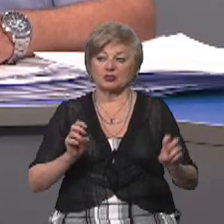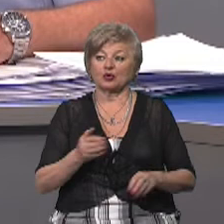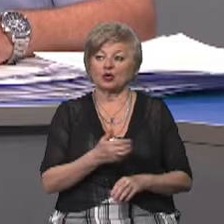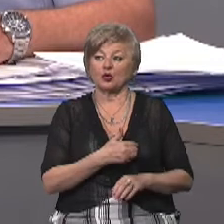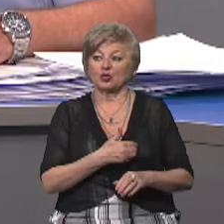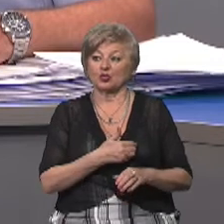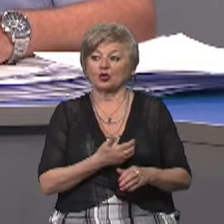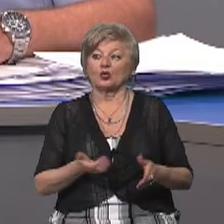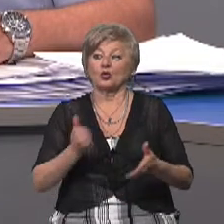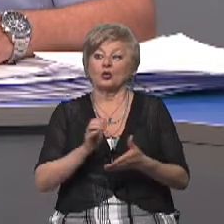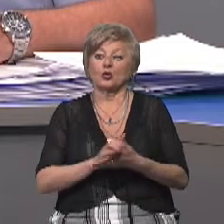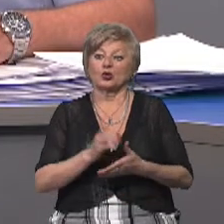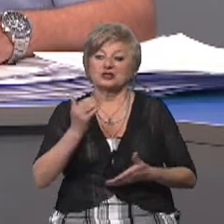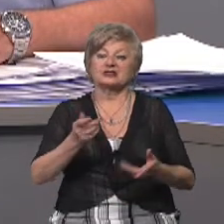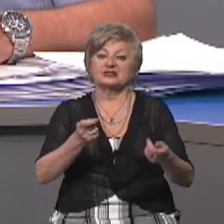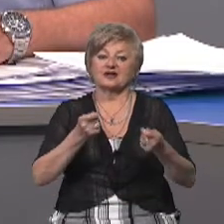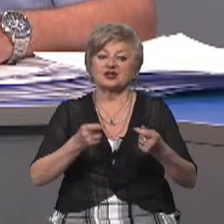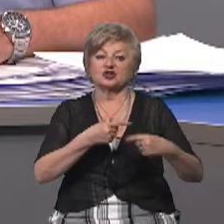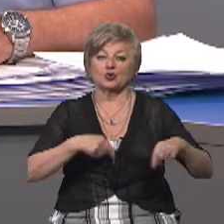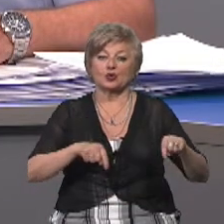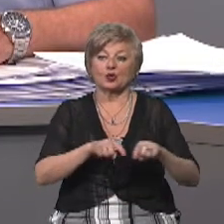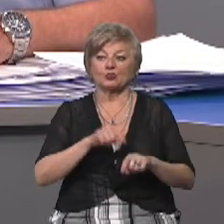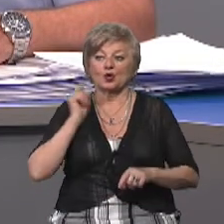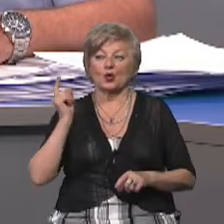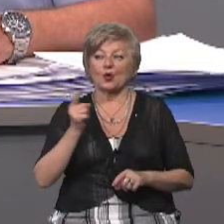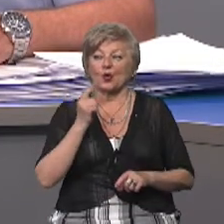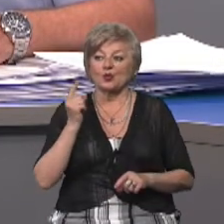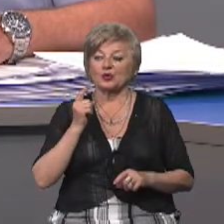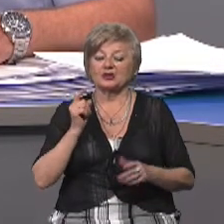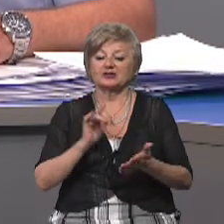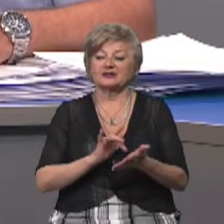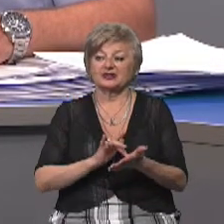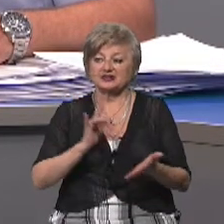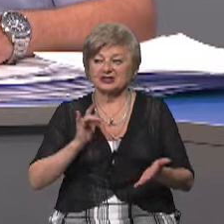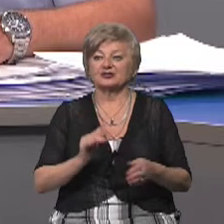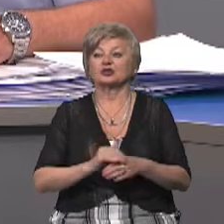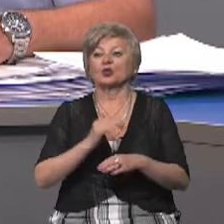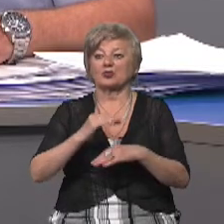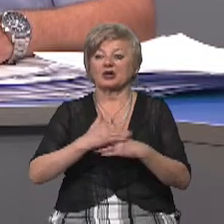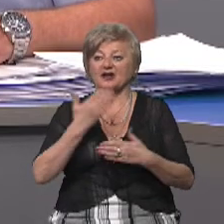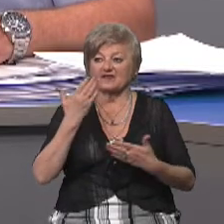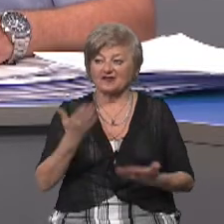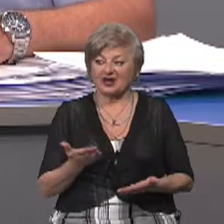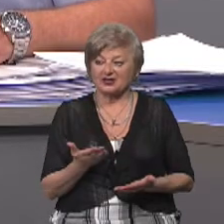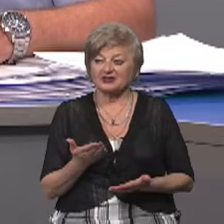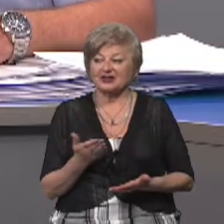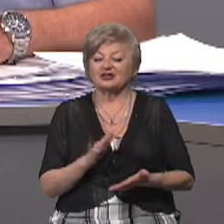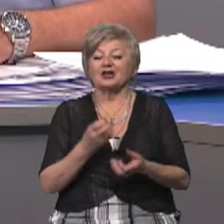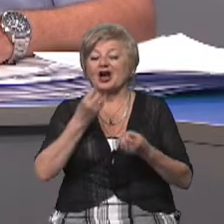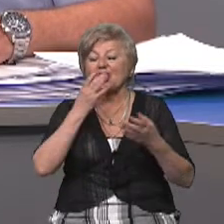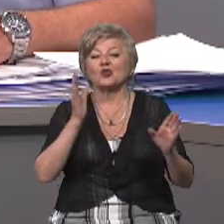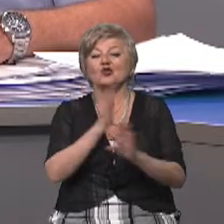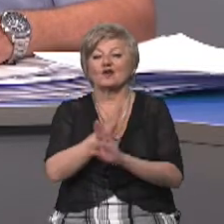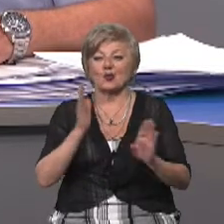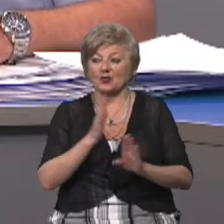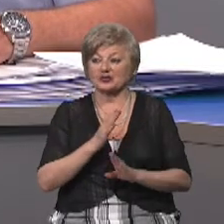мене Євген Тулушев, завідувач відділенням обласного лабораторного центру. Доброго вечора, доброго здоров'я і доброго повітря, пане